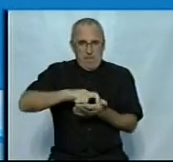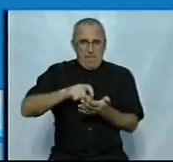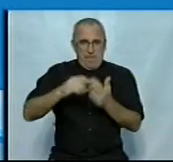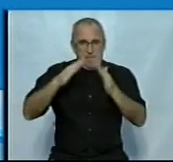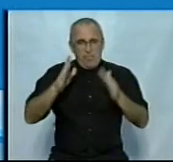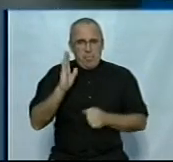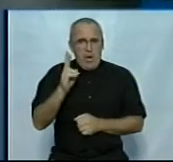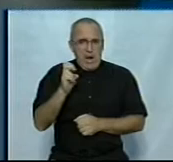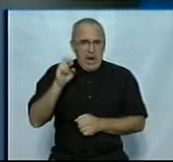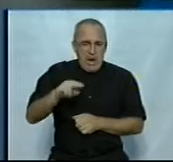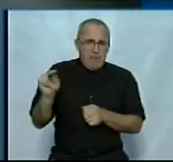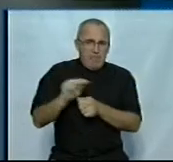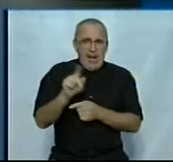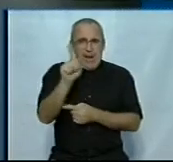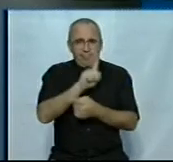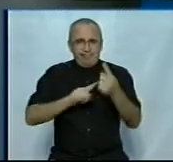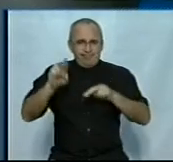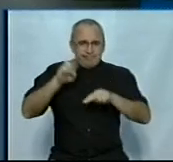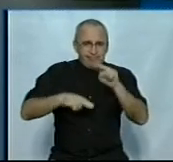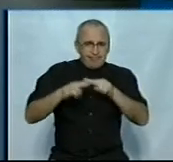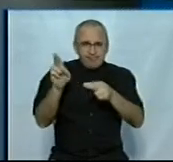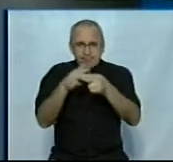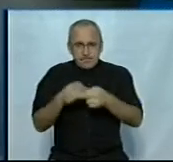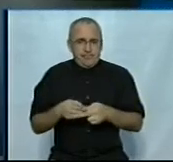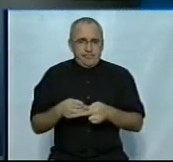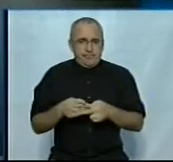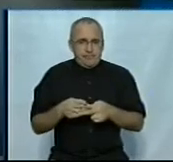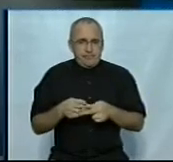буде капітальний ремонт і реставрація. Слухайте, ну,